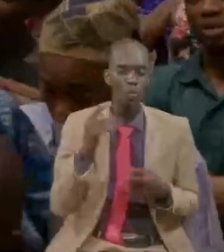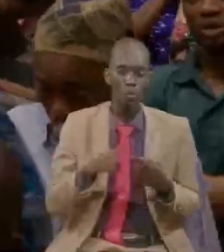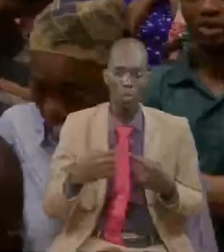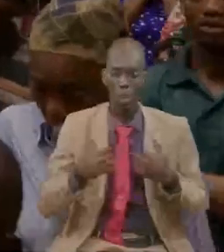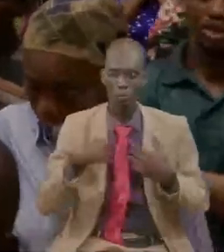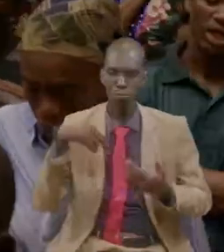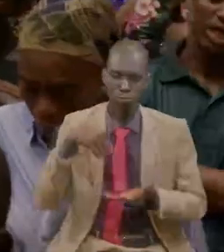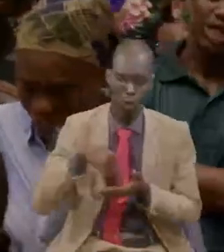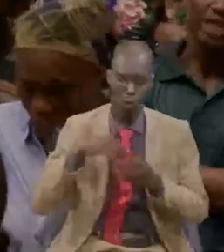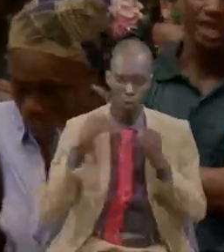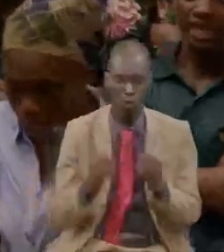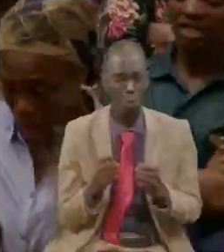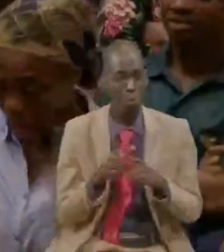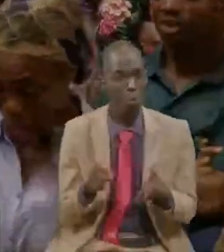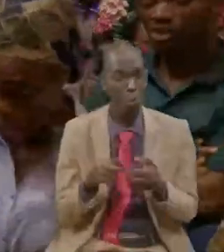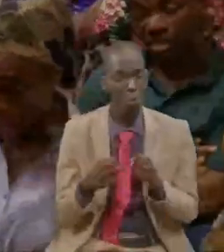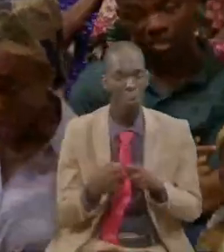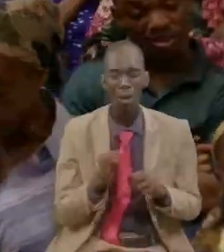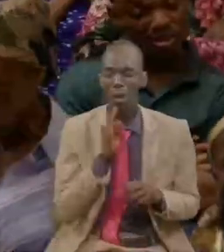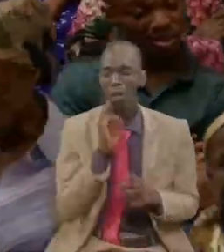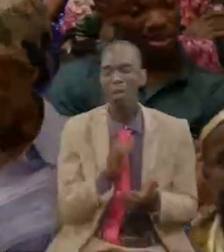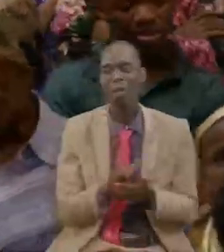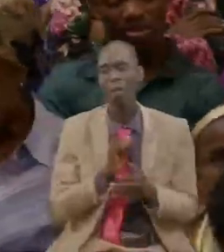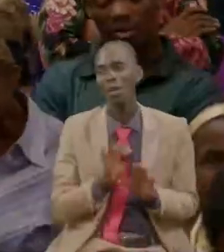Je ne dois pas être ferme, mais j'ai peur.